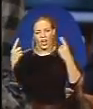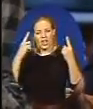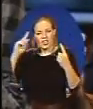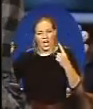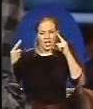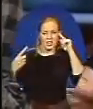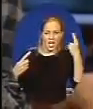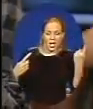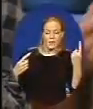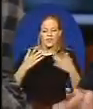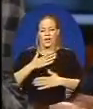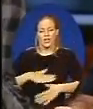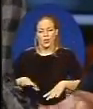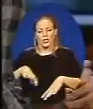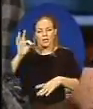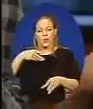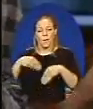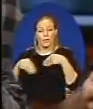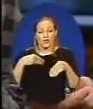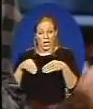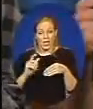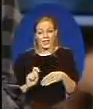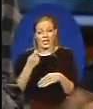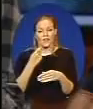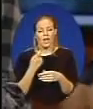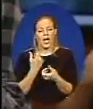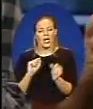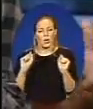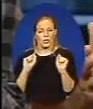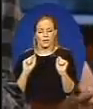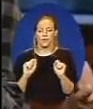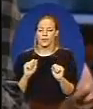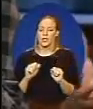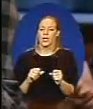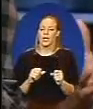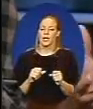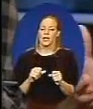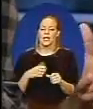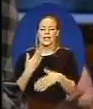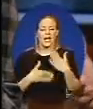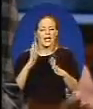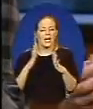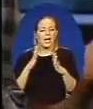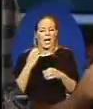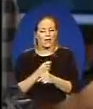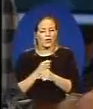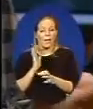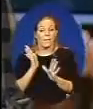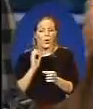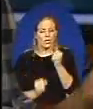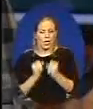וכאילו הרצון למצוא את הפשרה דווקא מהצד החילוני, דרך אגב, המון, תהליך עבודה מאוד קשה היה לי, כי